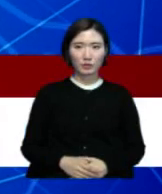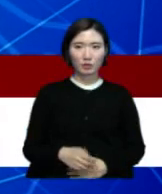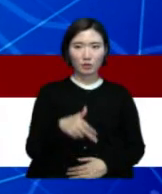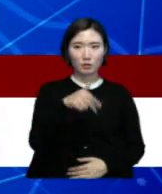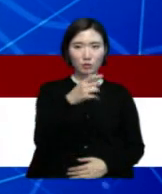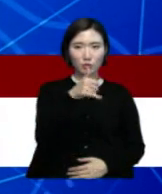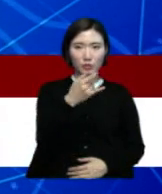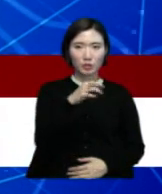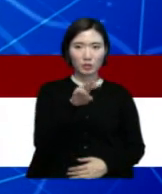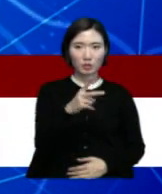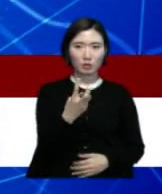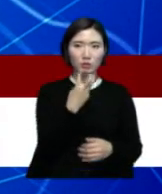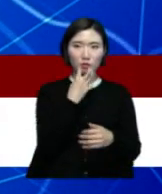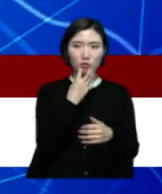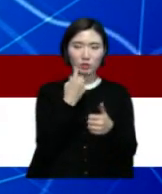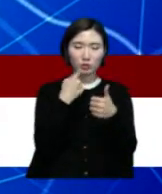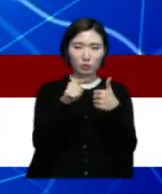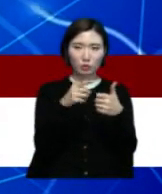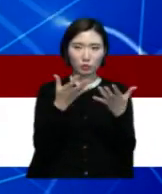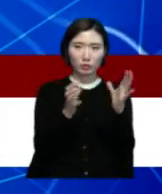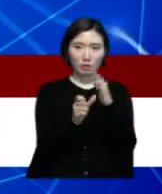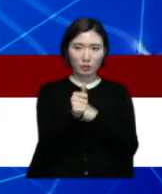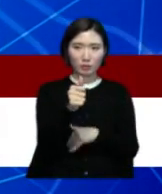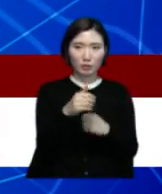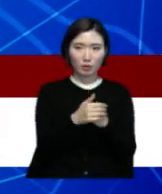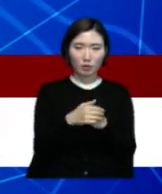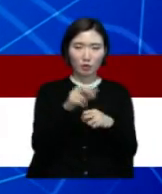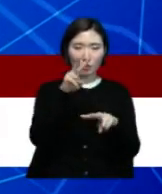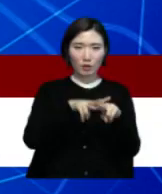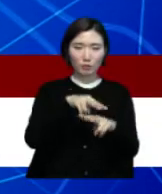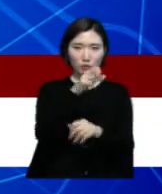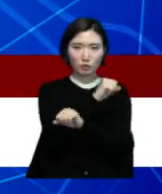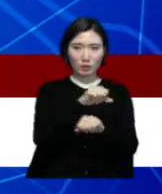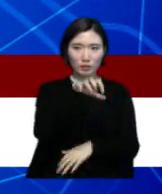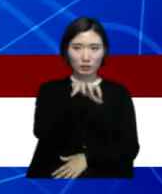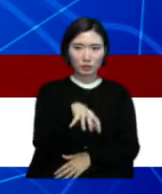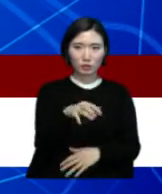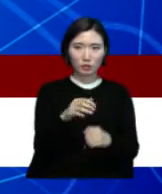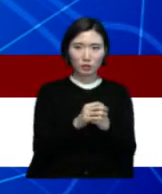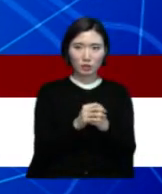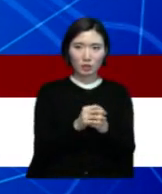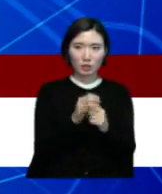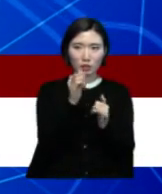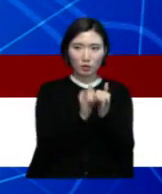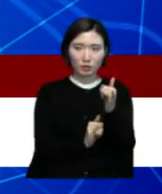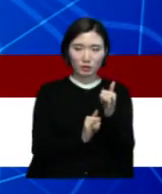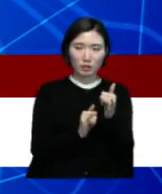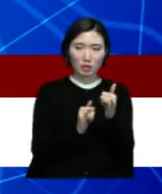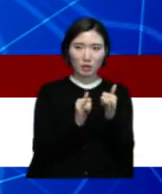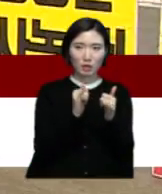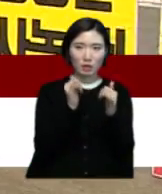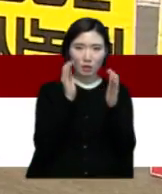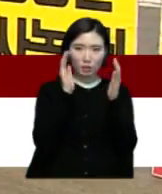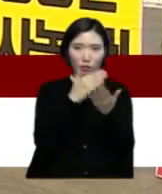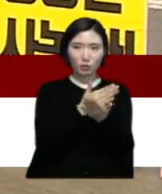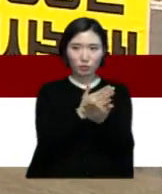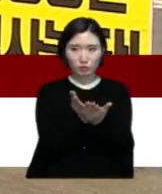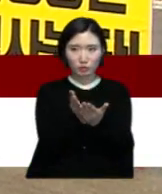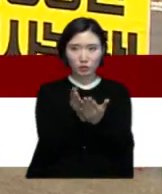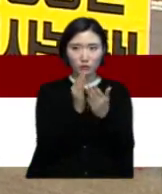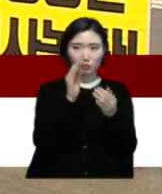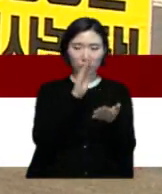조희원 서울시교육감이 지난 13일부터 광화문 광장에서 국정 역사교과서 초래 를 촉구하는 1인 시위에